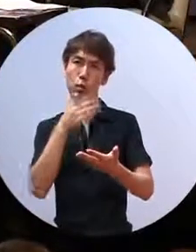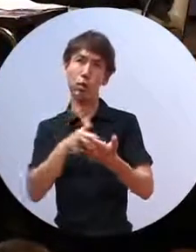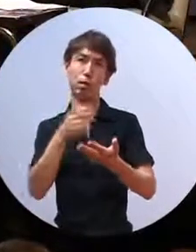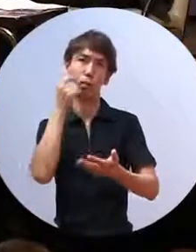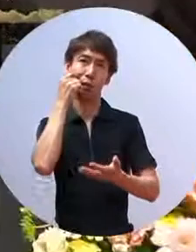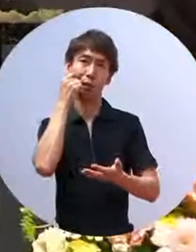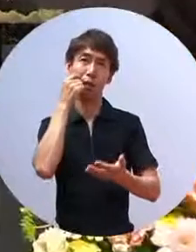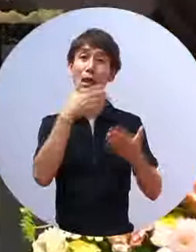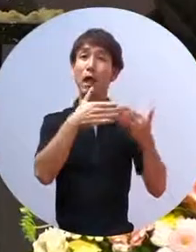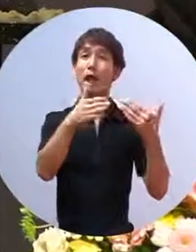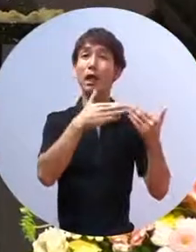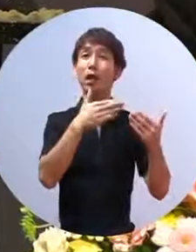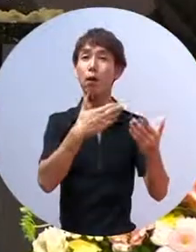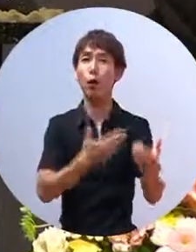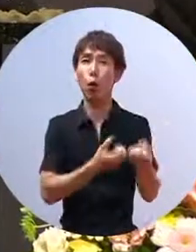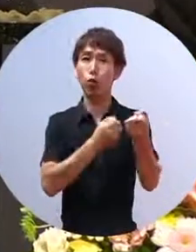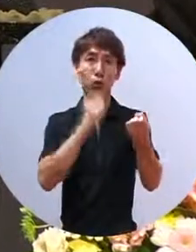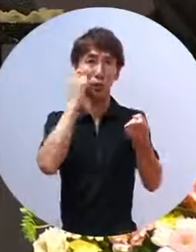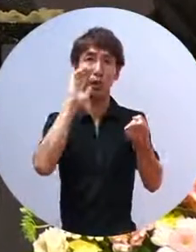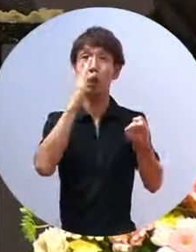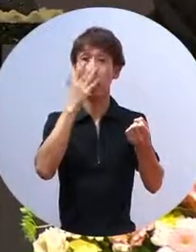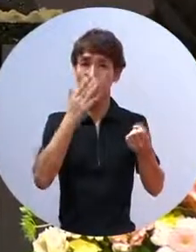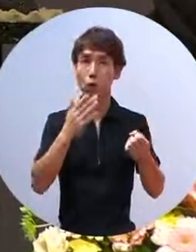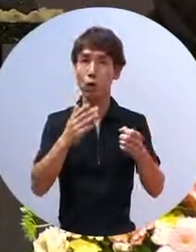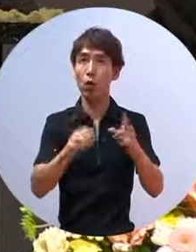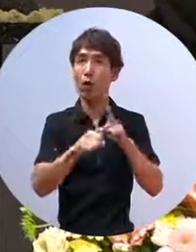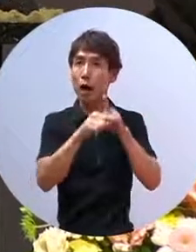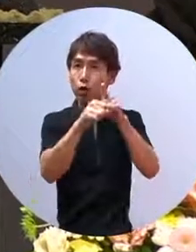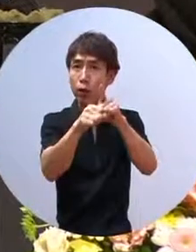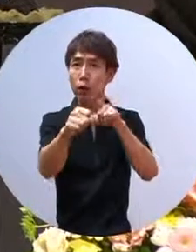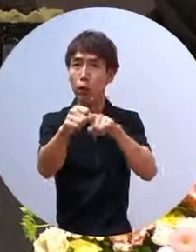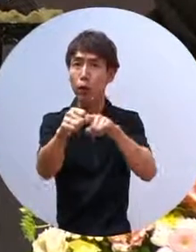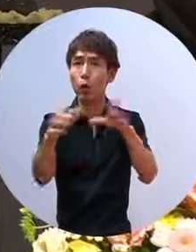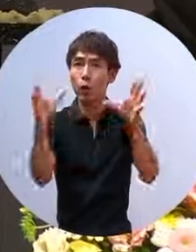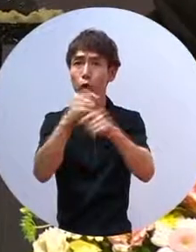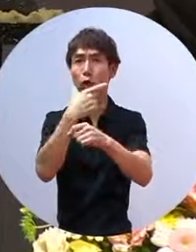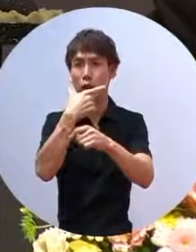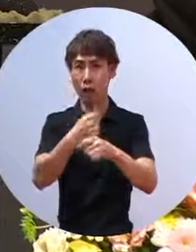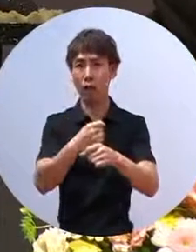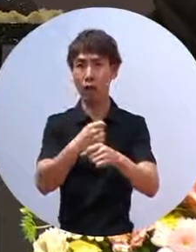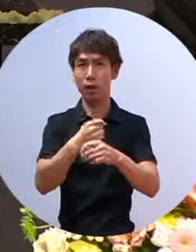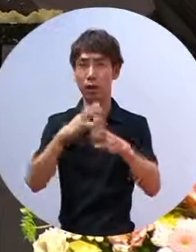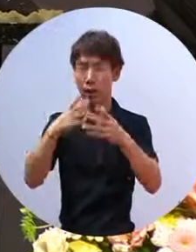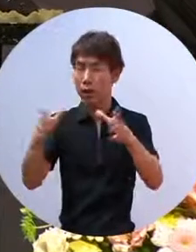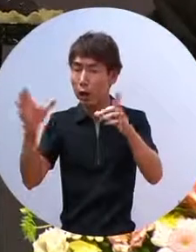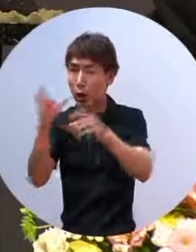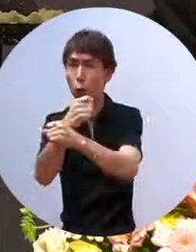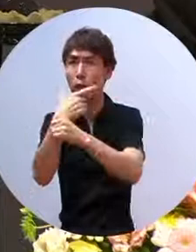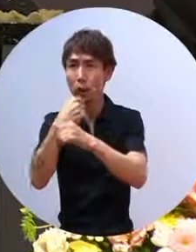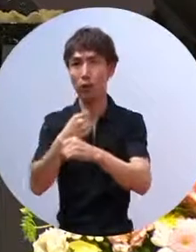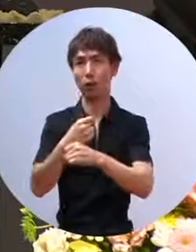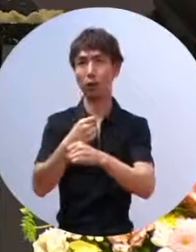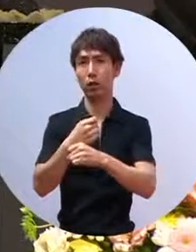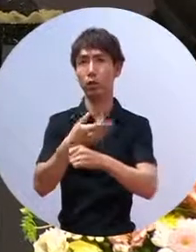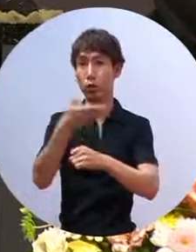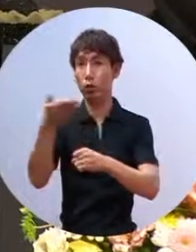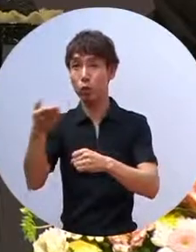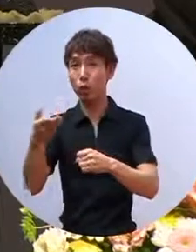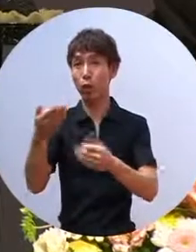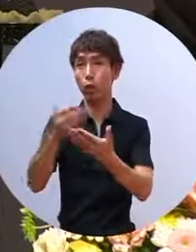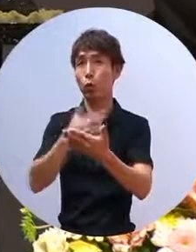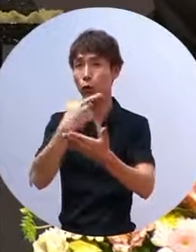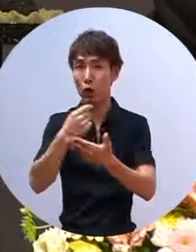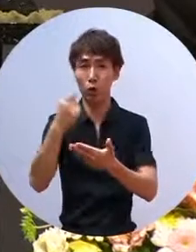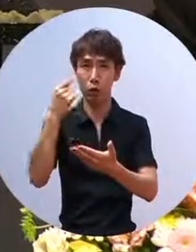々しく言えない、体験は共有できないけども核兵器をなくしたいという思い、核兵器のない世界を次の世代に残したいという思いは共有でき